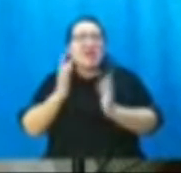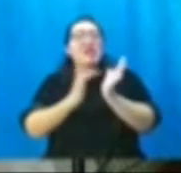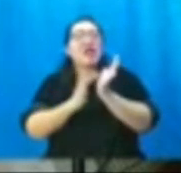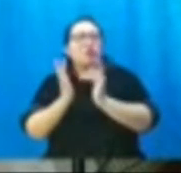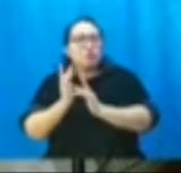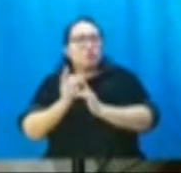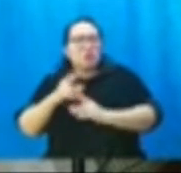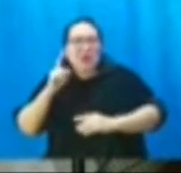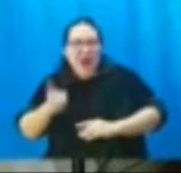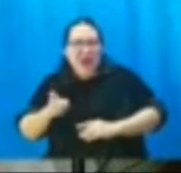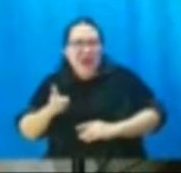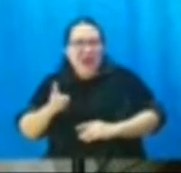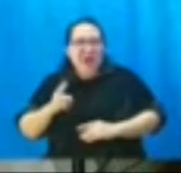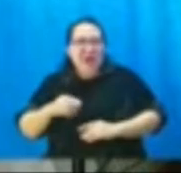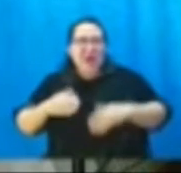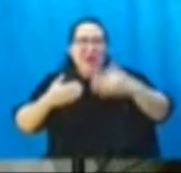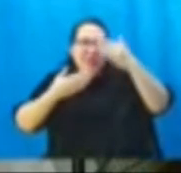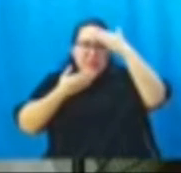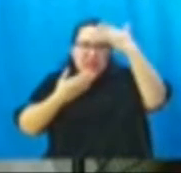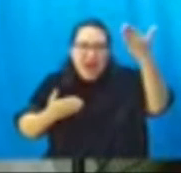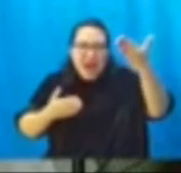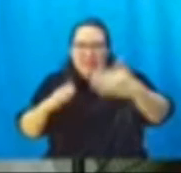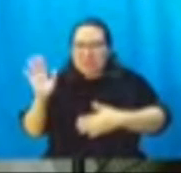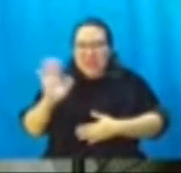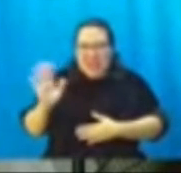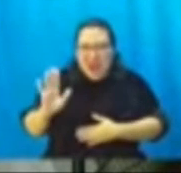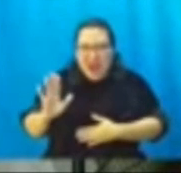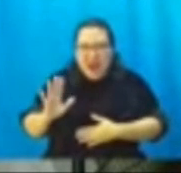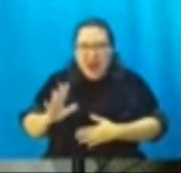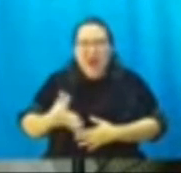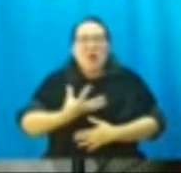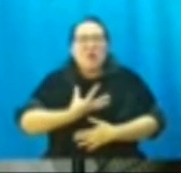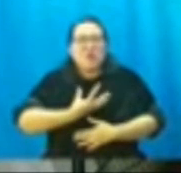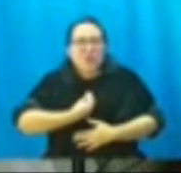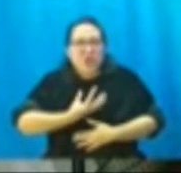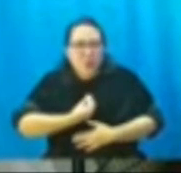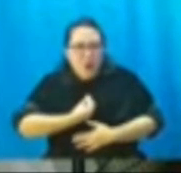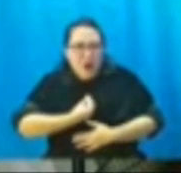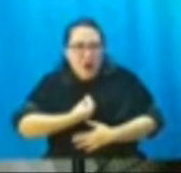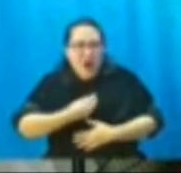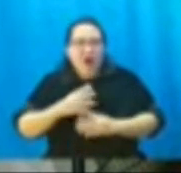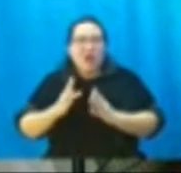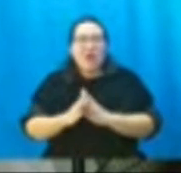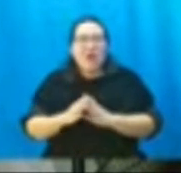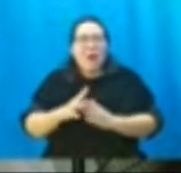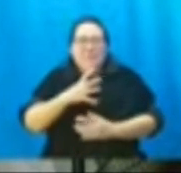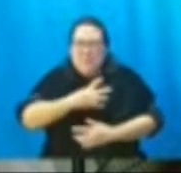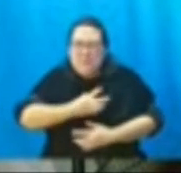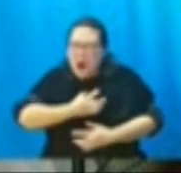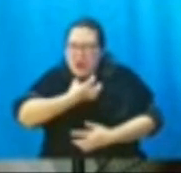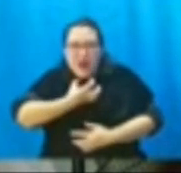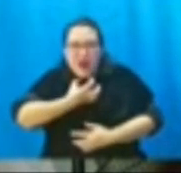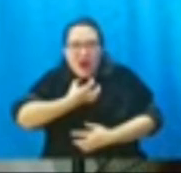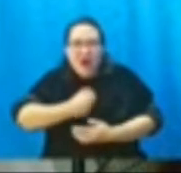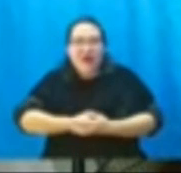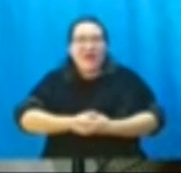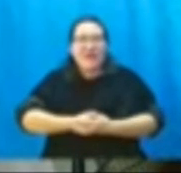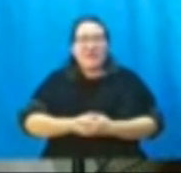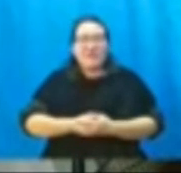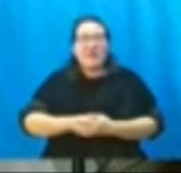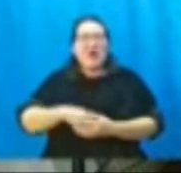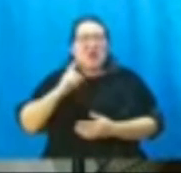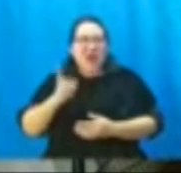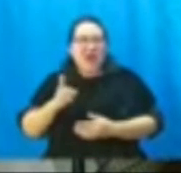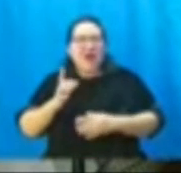tahan Hai kecewa dan menggeruduk Hai perkataan-perkataan nya keras